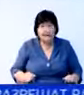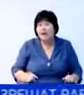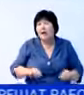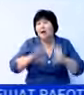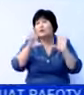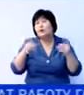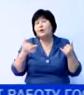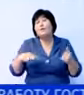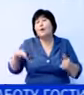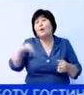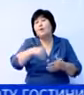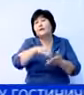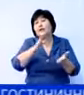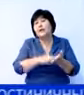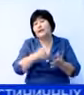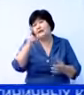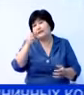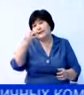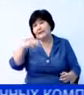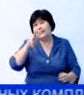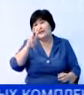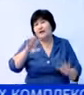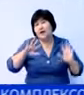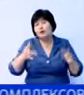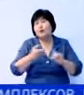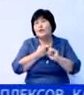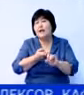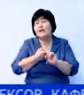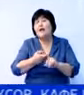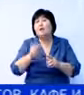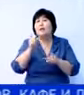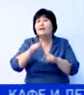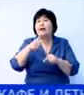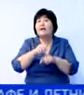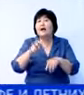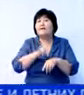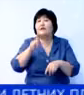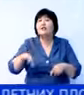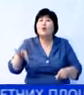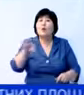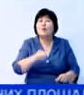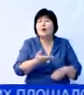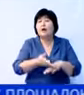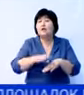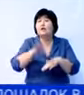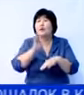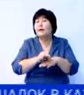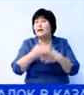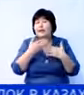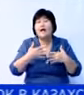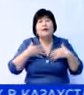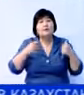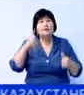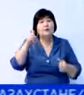Всего на сегодня в области зарегистрированы 232 случая заражения. По словам главного врача области, тяжелобольных нет,